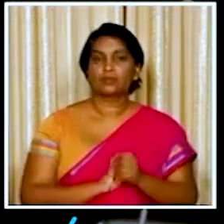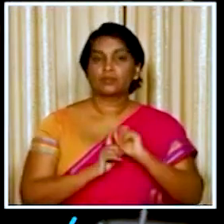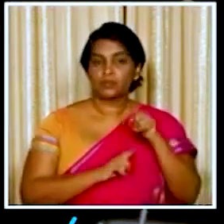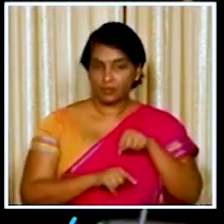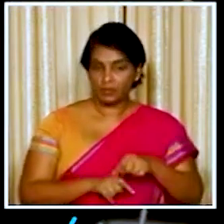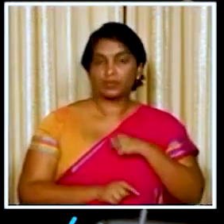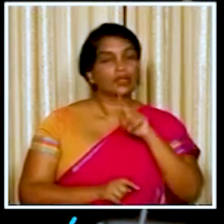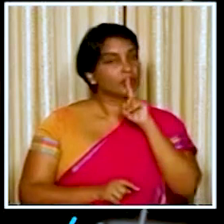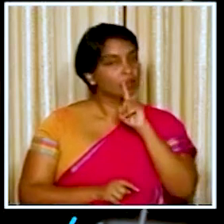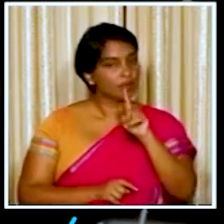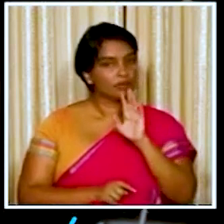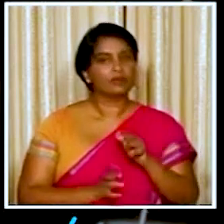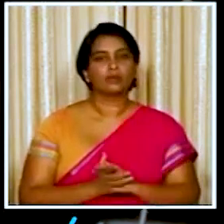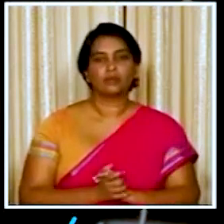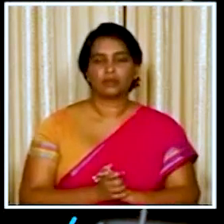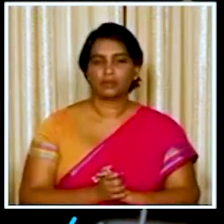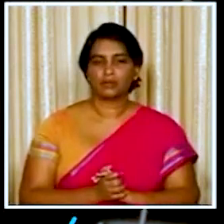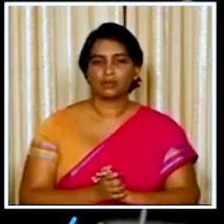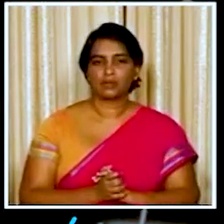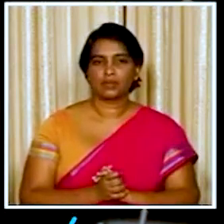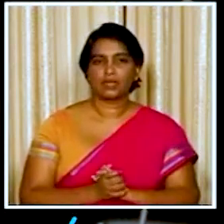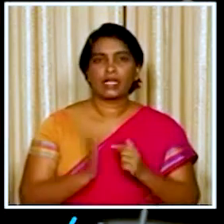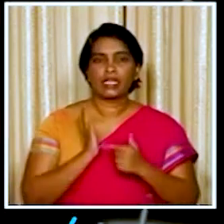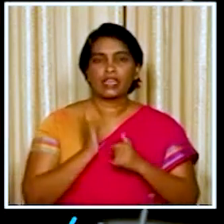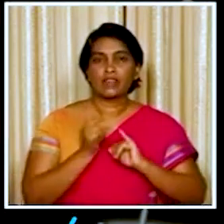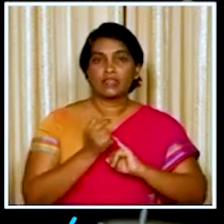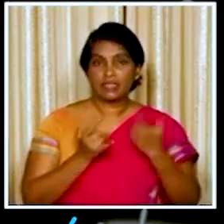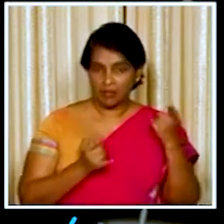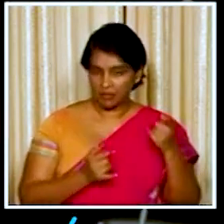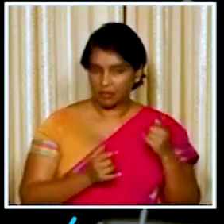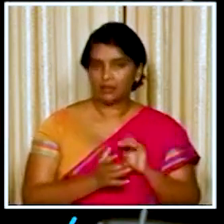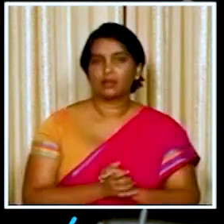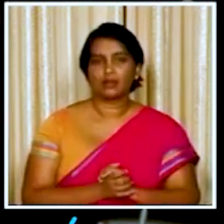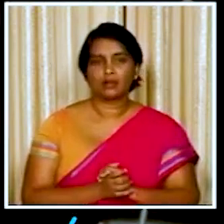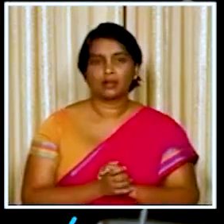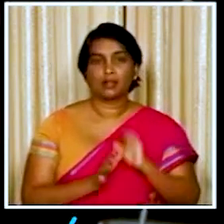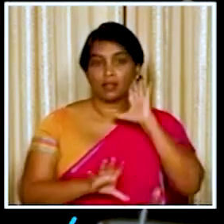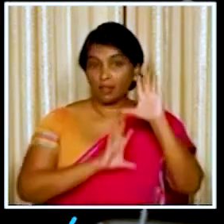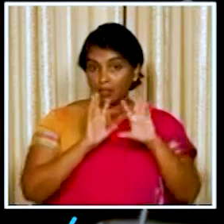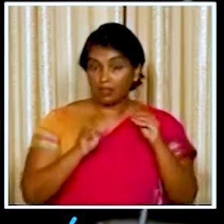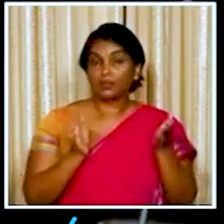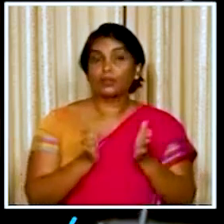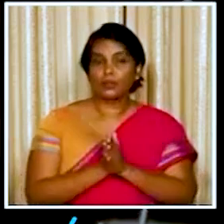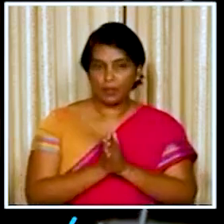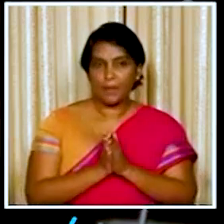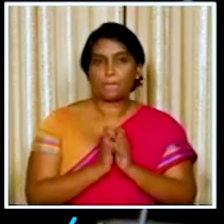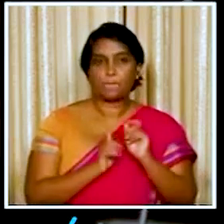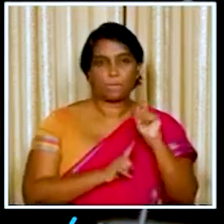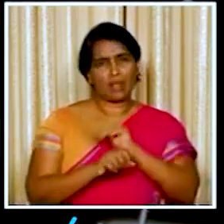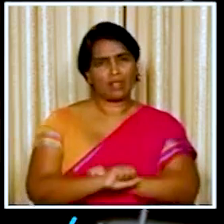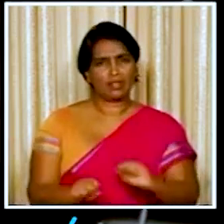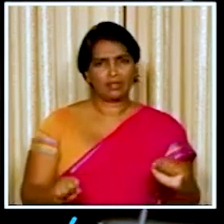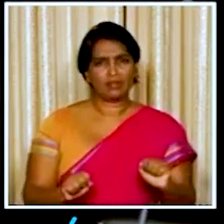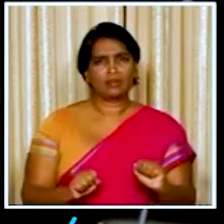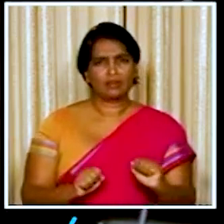කාරණාව මම සඳහන් කරලා තියෙනවා. ටිල්වින් සිල්වා මහත්මයා සංඛ්‍යාලේඛන සමග පාර්ලිමේන්තුවේ නැති මම මේ පාර්ලිමේන්තුවේ